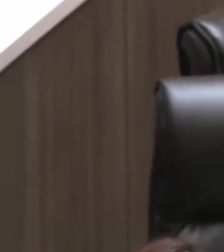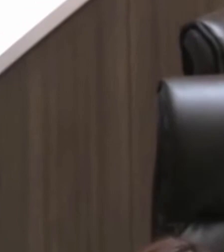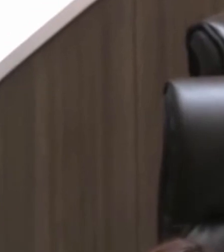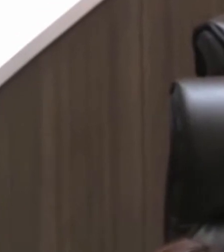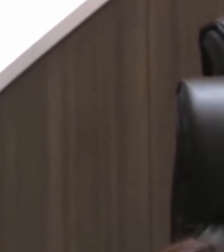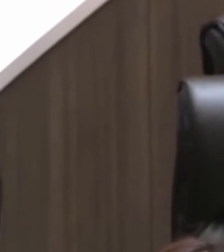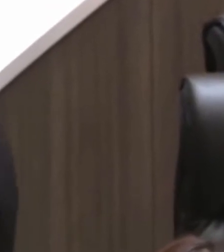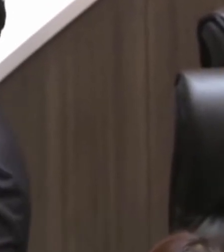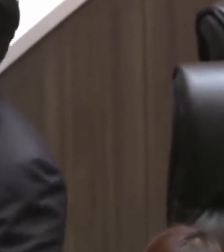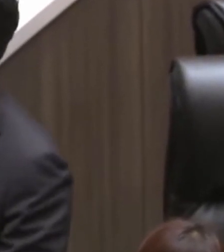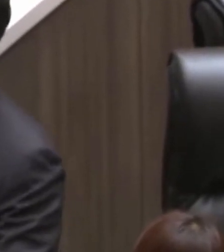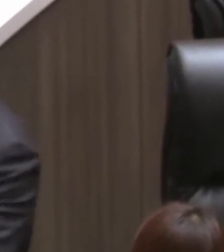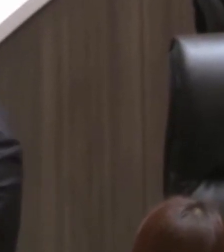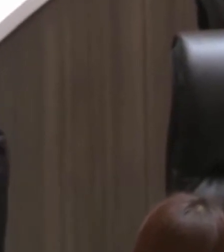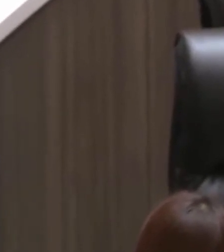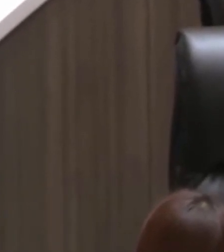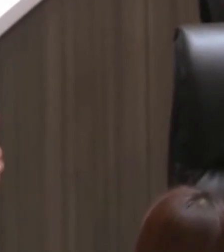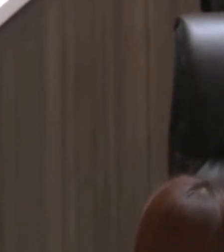ขอบคุณคุณ